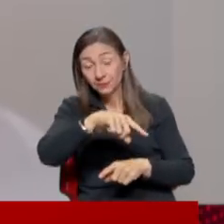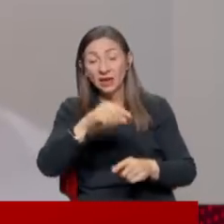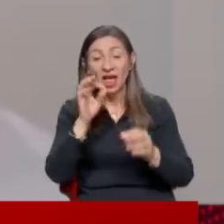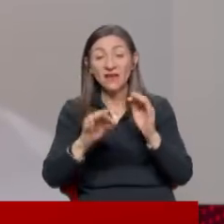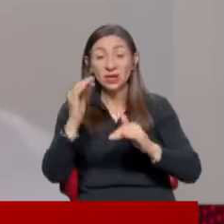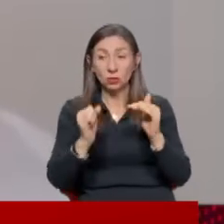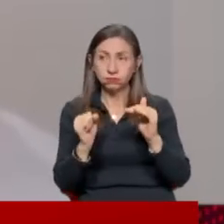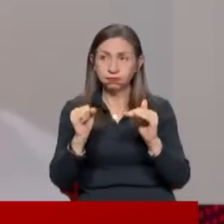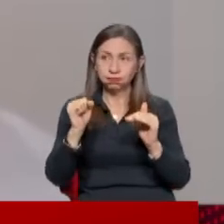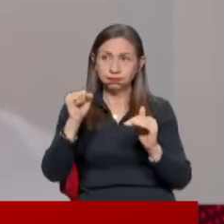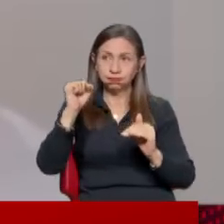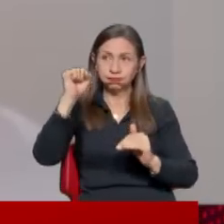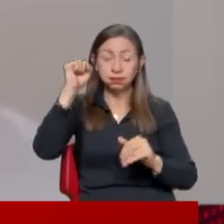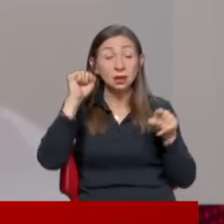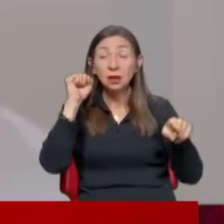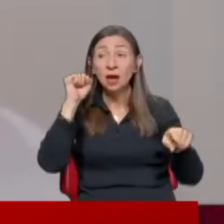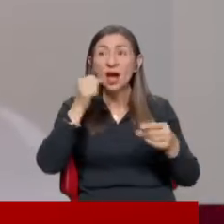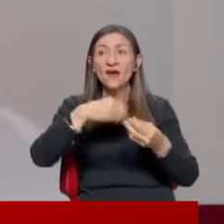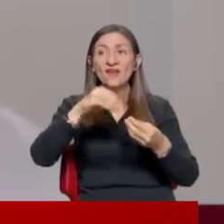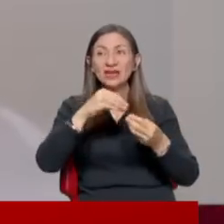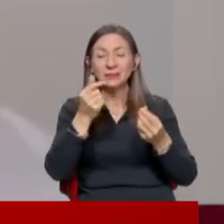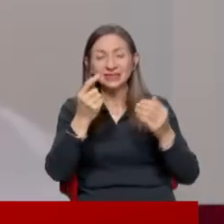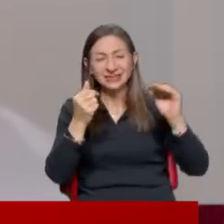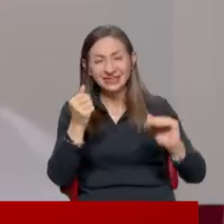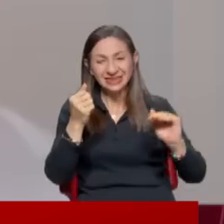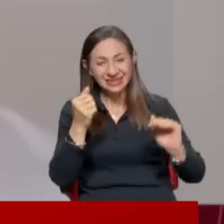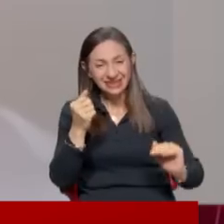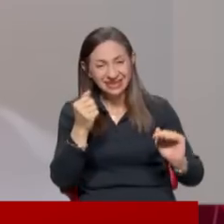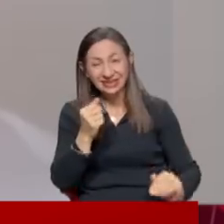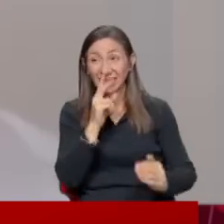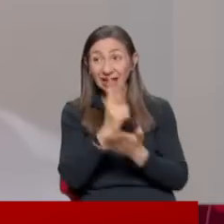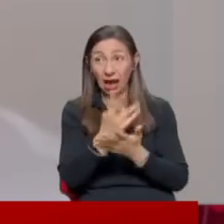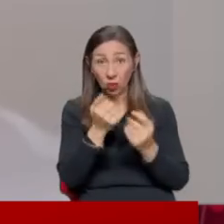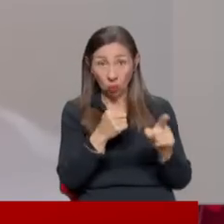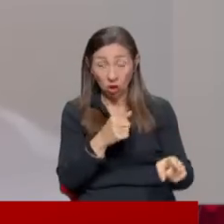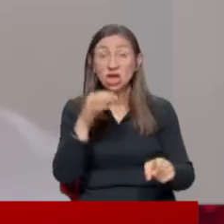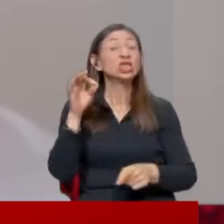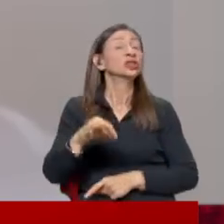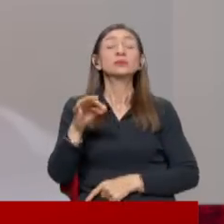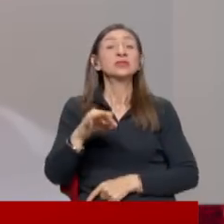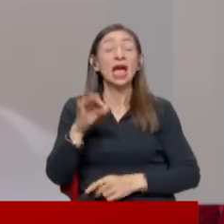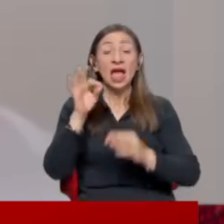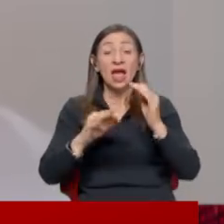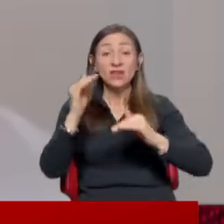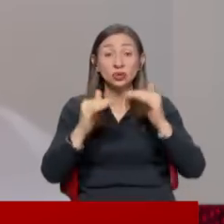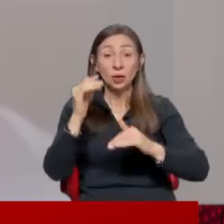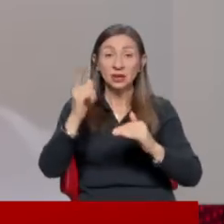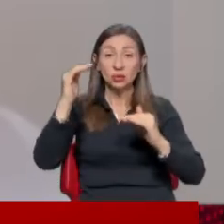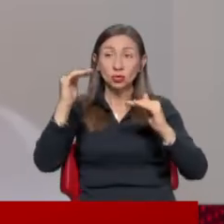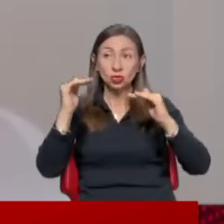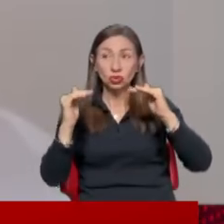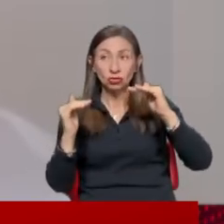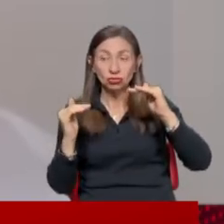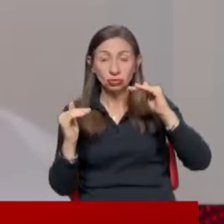enflasyon iyice yukarı doğru çıkarken faizi biraz daha indirme yönünde karar alırken şimdi enflasyon bir düşme